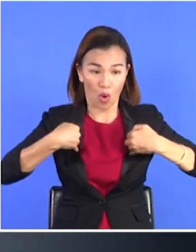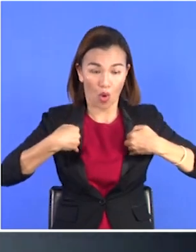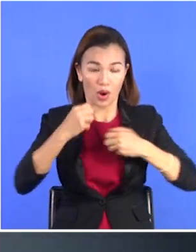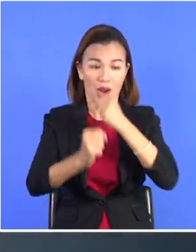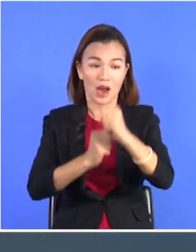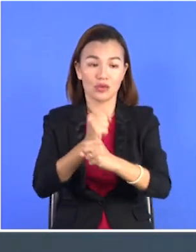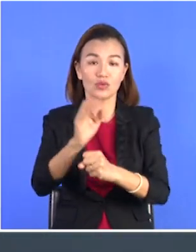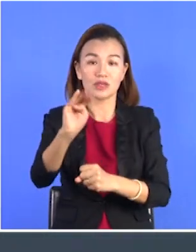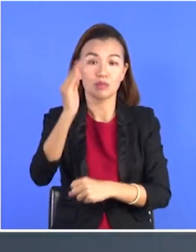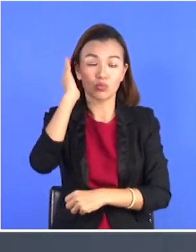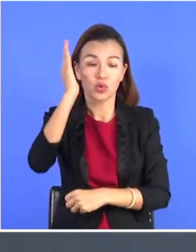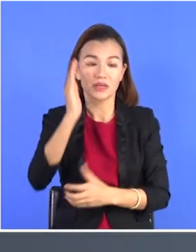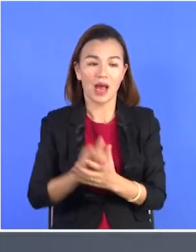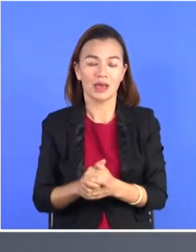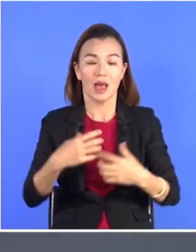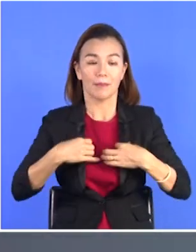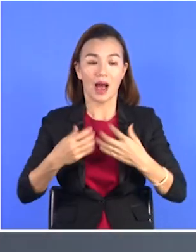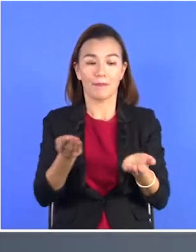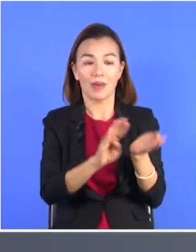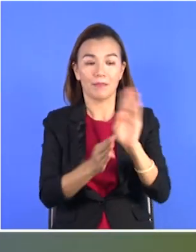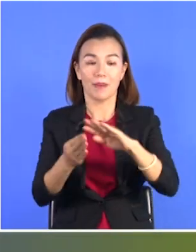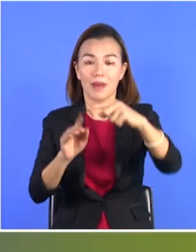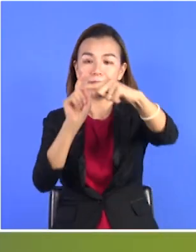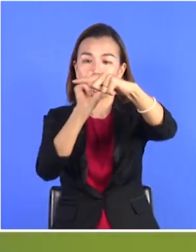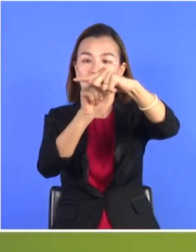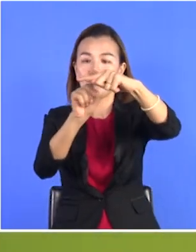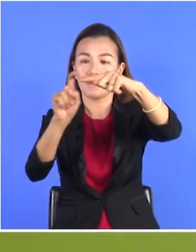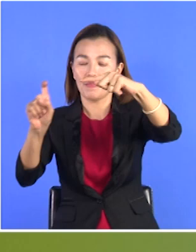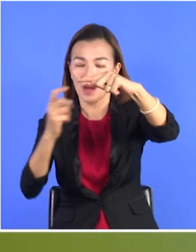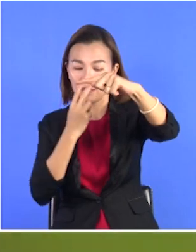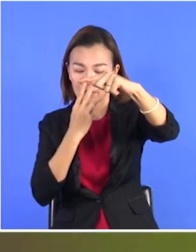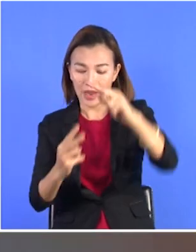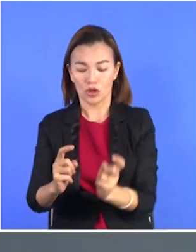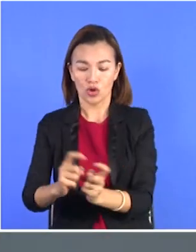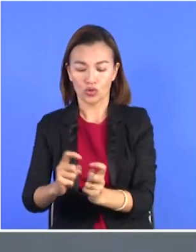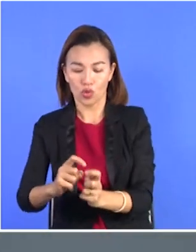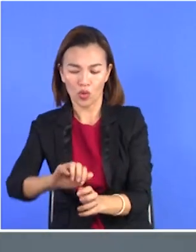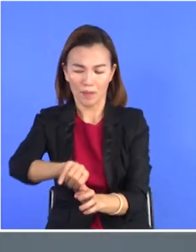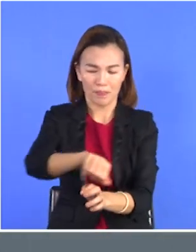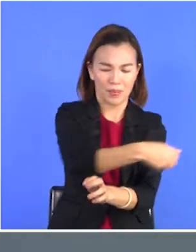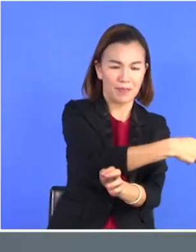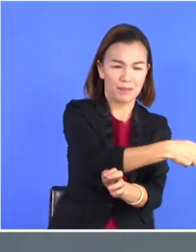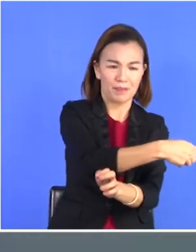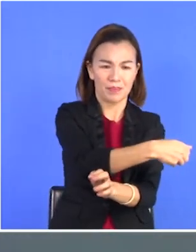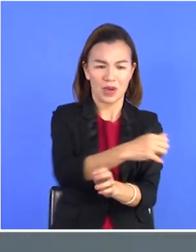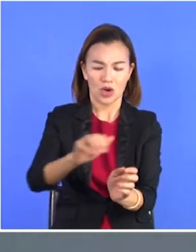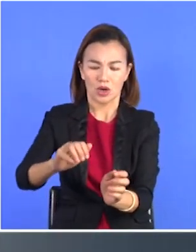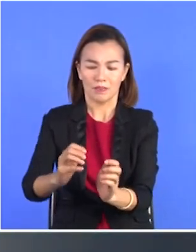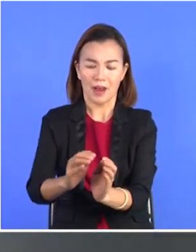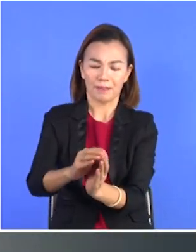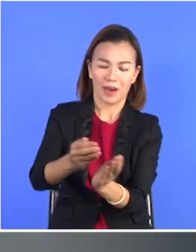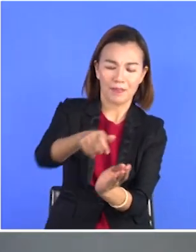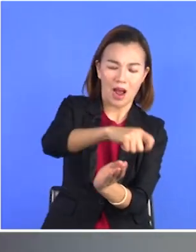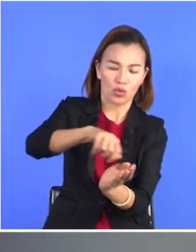ว่าคือเขาเก็บผ้าเข้าตู้อยู่แล้วเขาเห็นหนูวิ่งออกมาจากกระเป๋าเดินทางด้วยความแปลกใจกลัวว่าจะมีอีกหลายตัวเป็นรังอยู่ใน